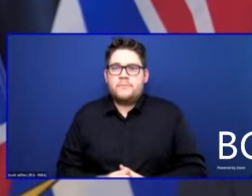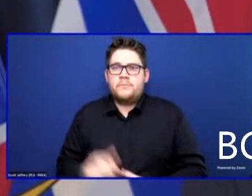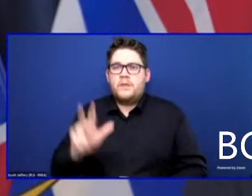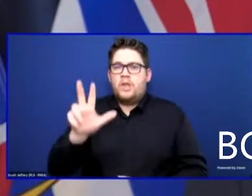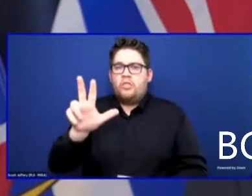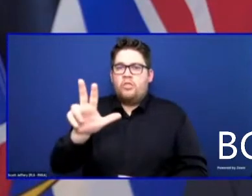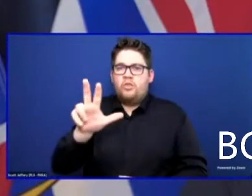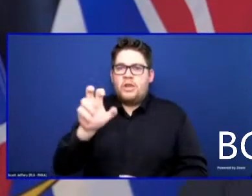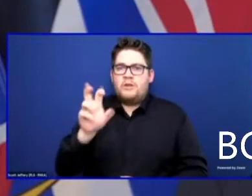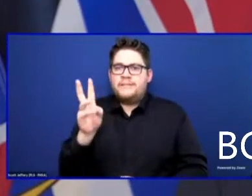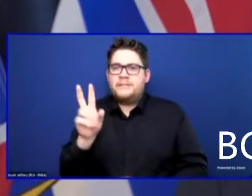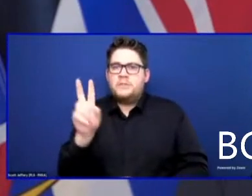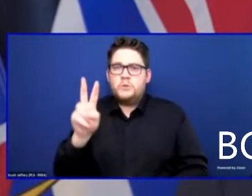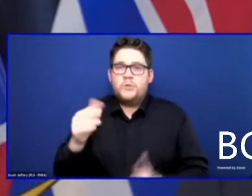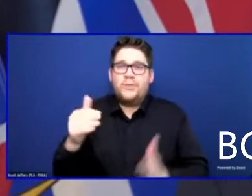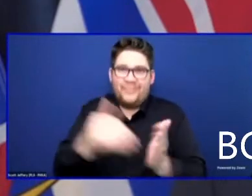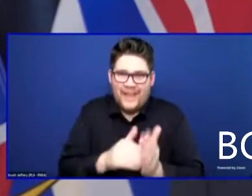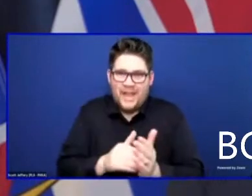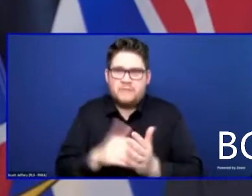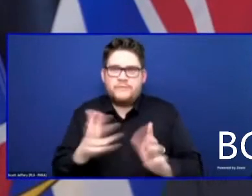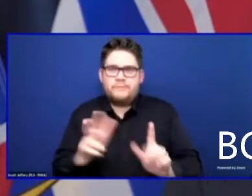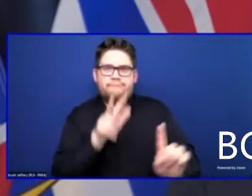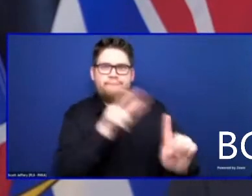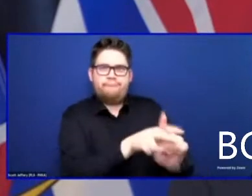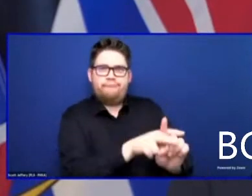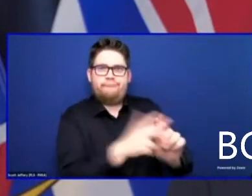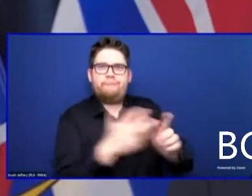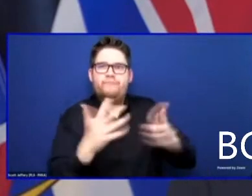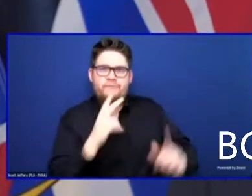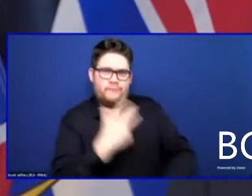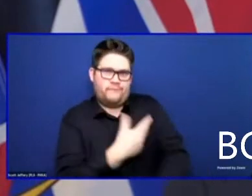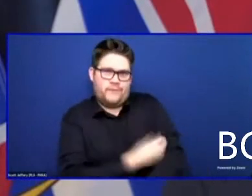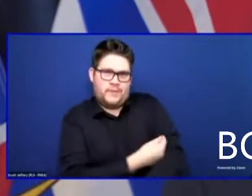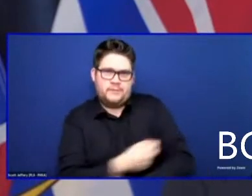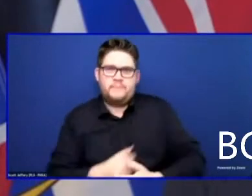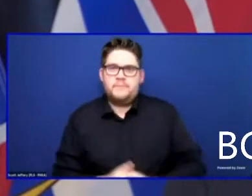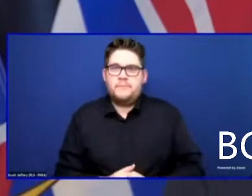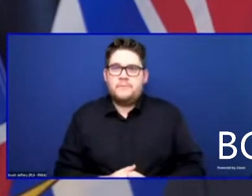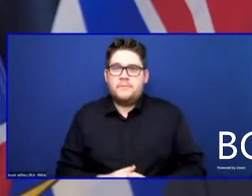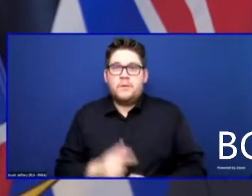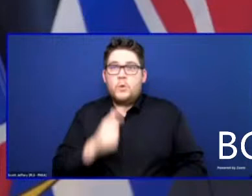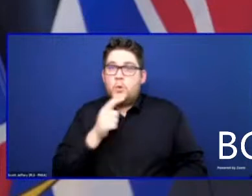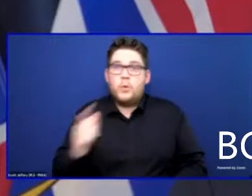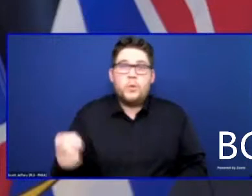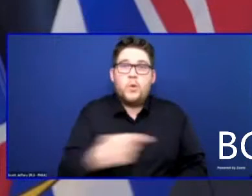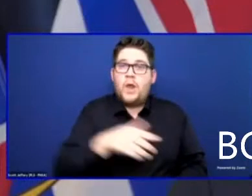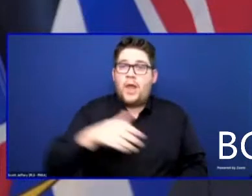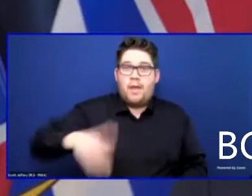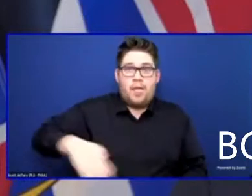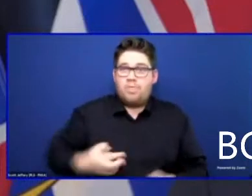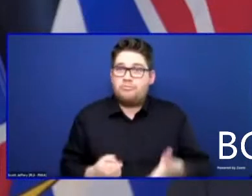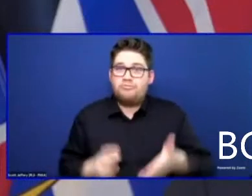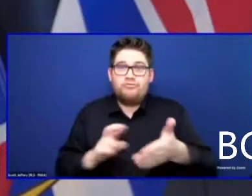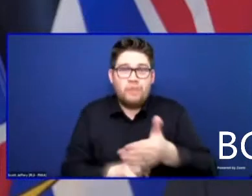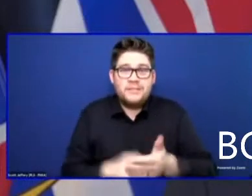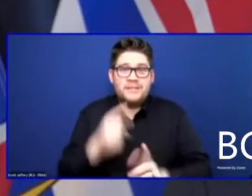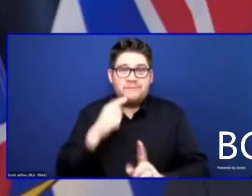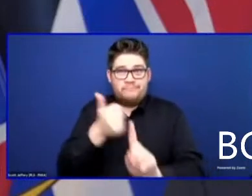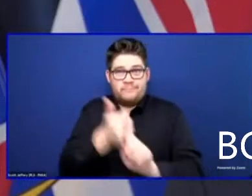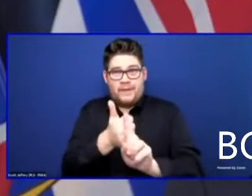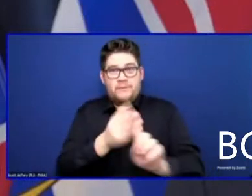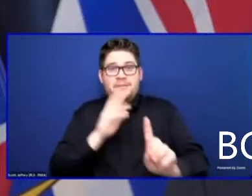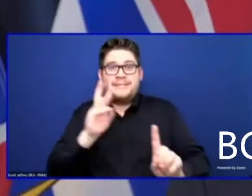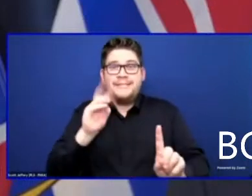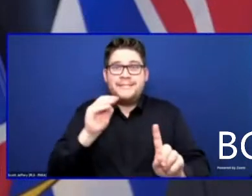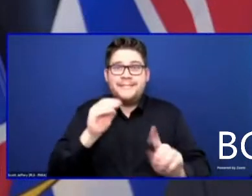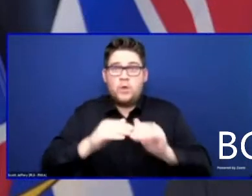encourage everybody. People who have 所 not 以 yet registered 现在已 from 经 60 还有 to 64, 36万 for 的人呢， example, 已经 people who 有 have 预 not 约 yet 了。 registered 那么我 between 也是 50 to 60 鼓